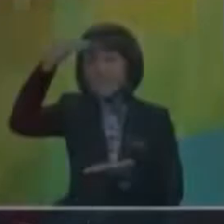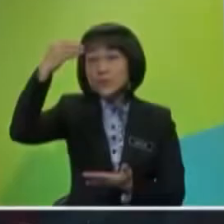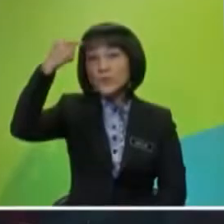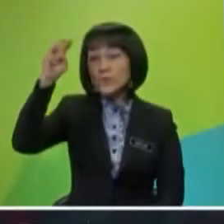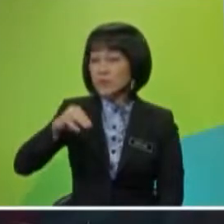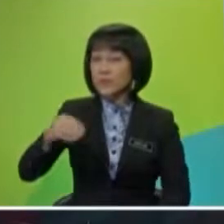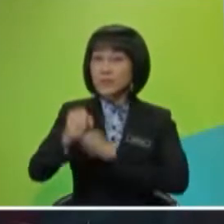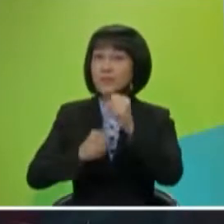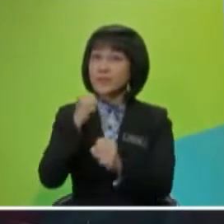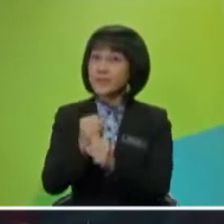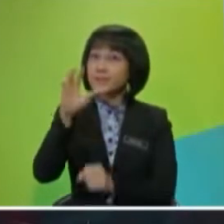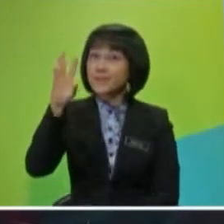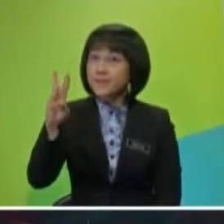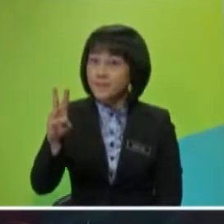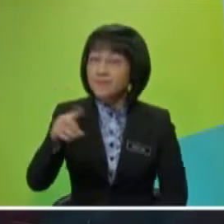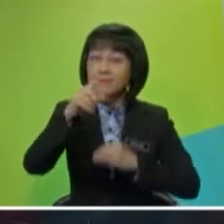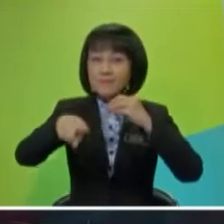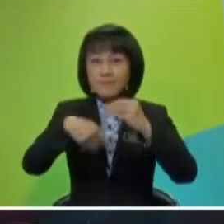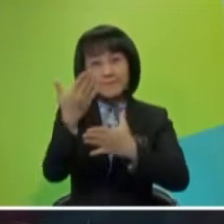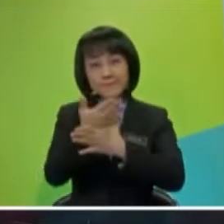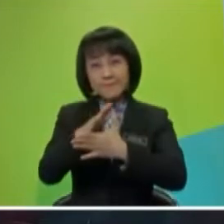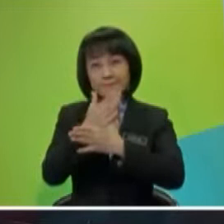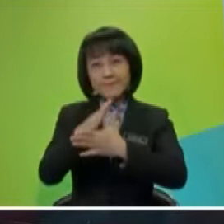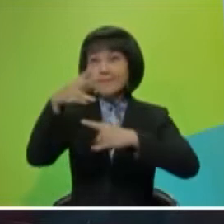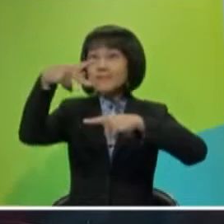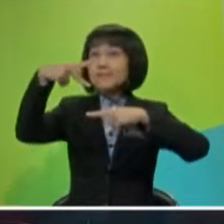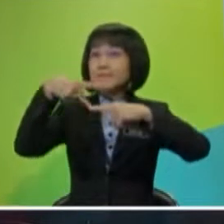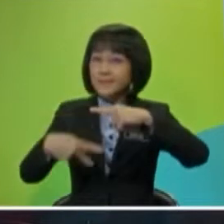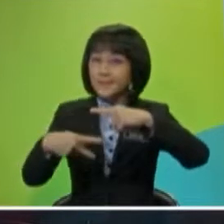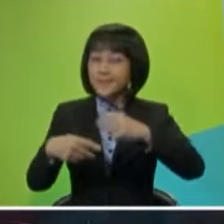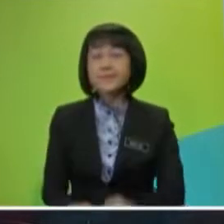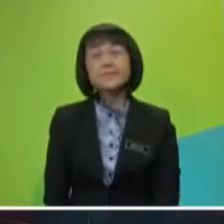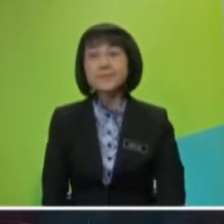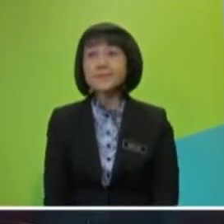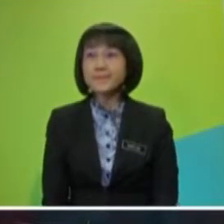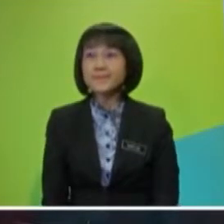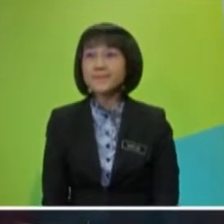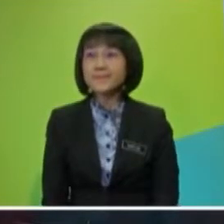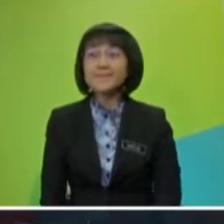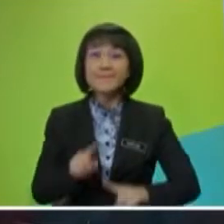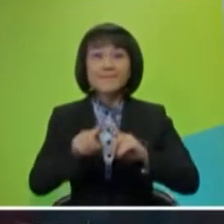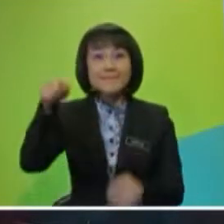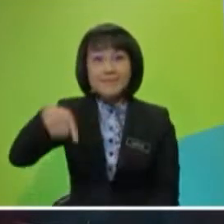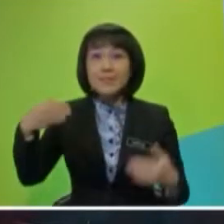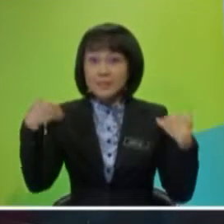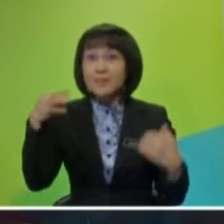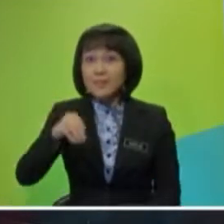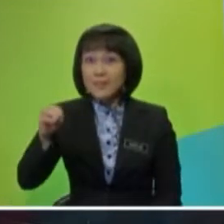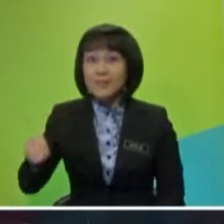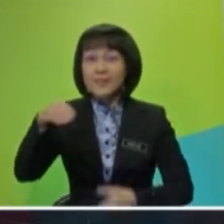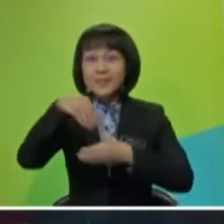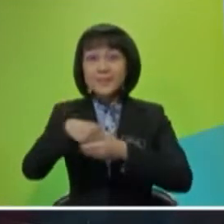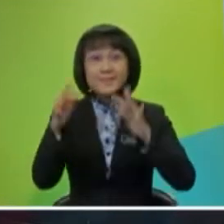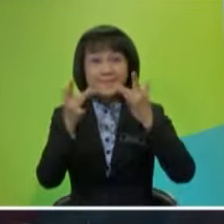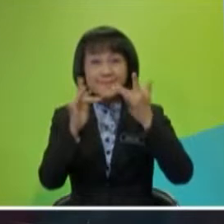6 tentang bahagi pecahan. Ya Mira. Tetapi di studio pun kita ada murid-murid di dalam talian yang akan turut